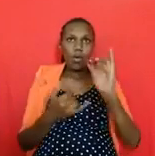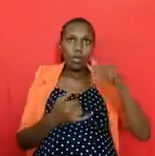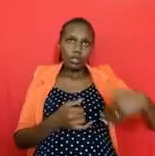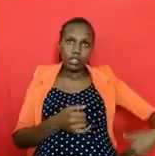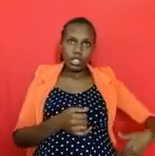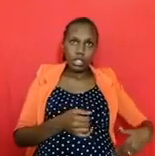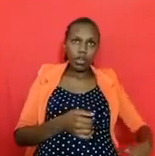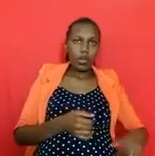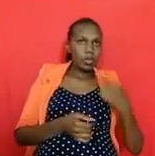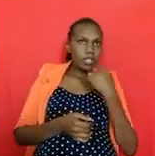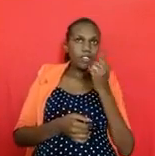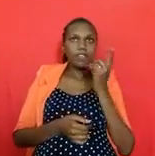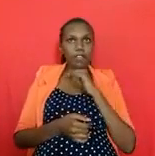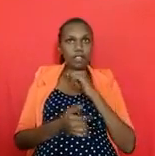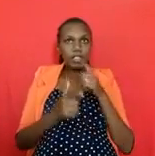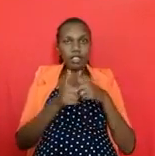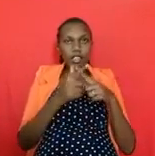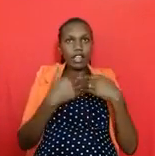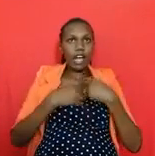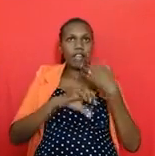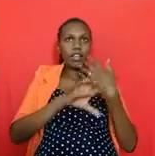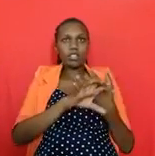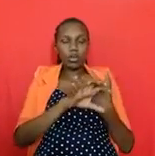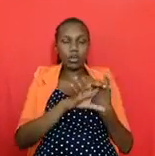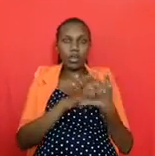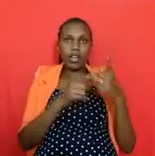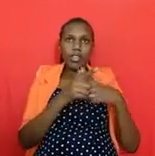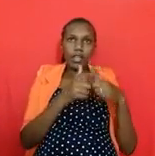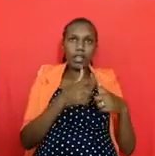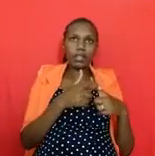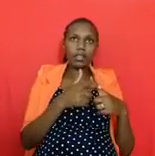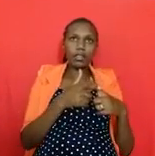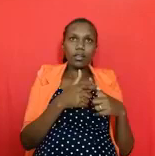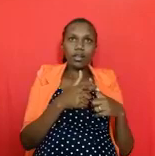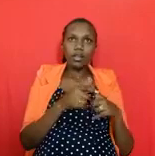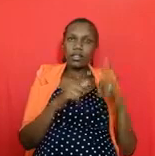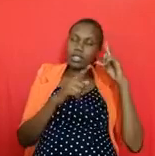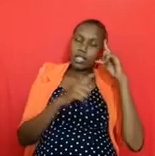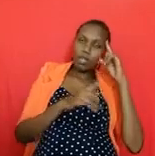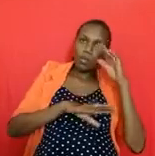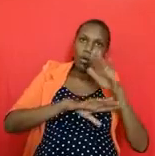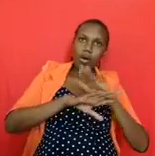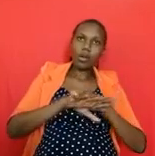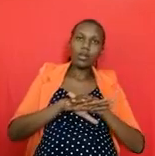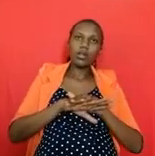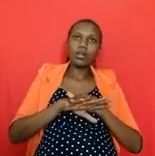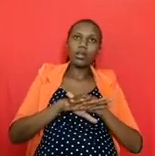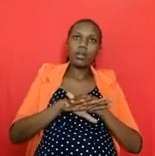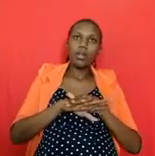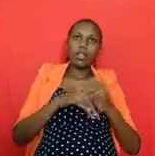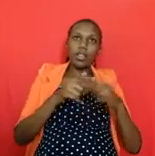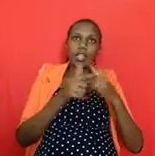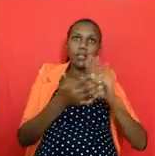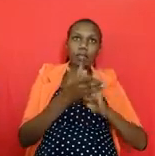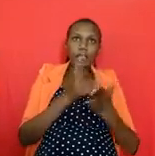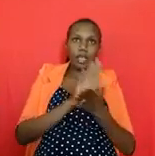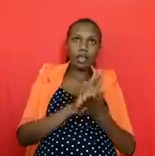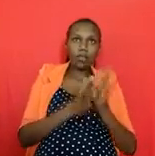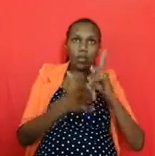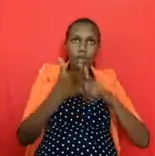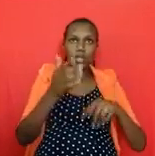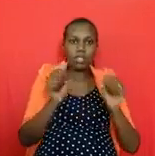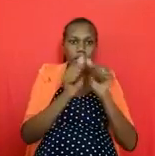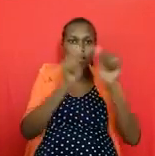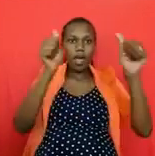aigire akĩoya ihiga rĩrĩa akĩte atĩa akomeire agĩrĩtua kĩ